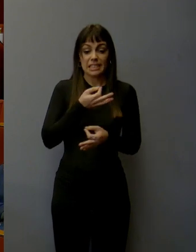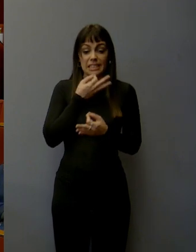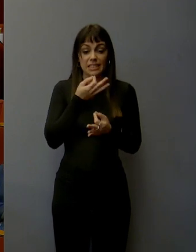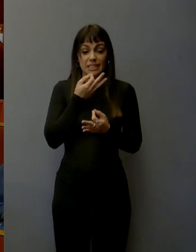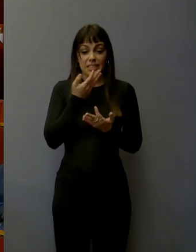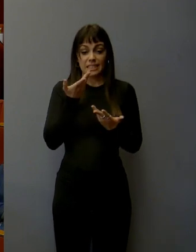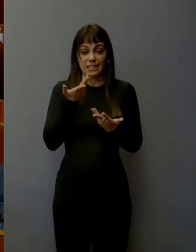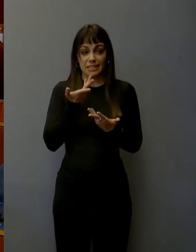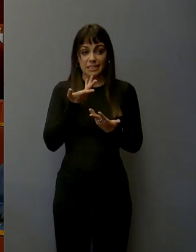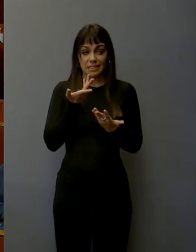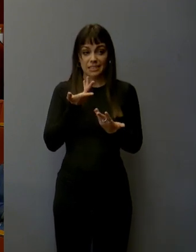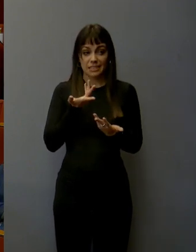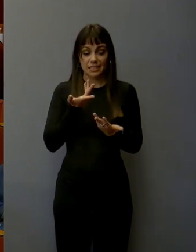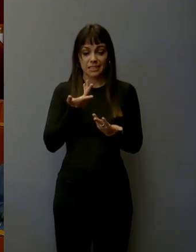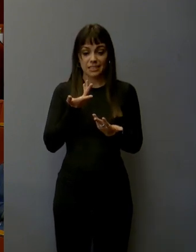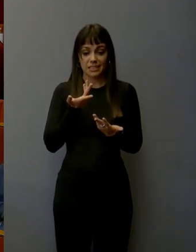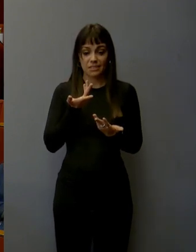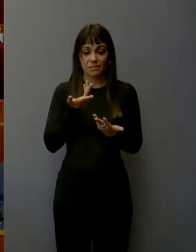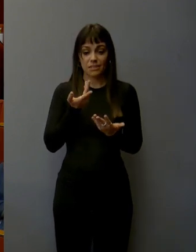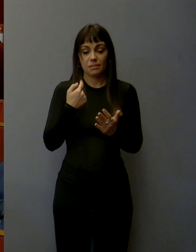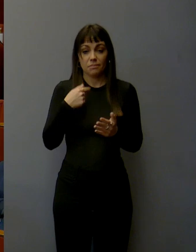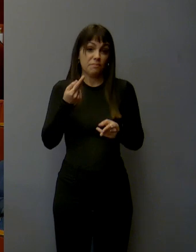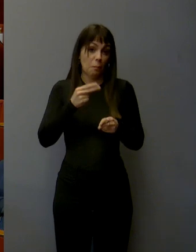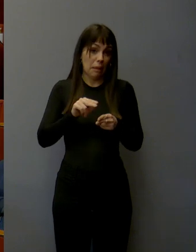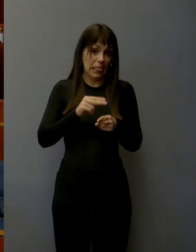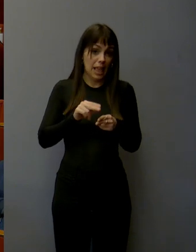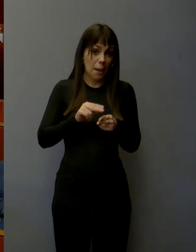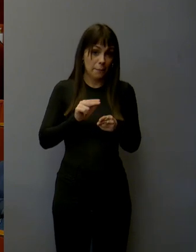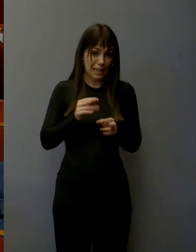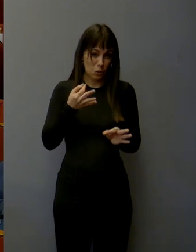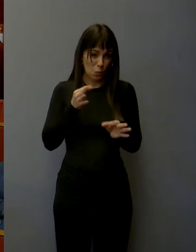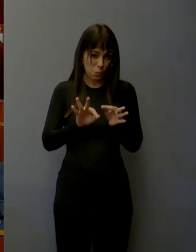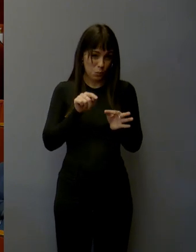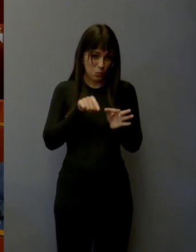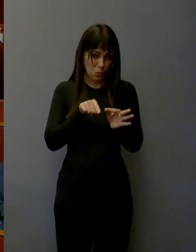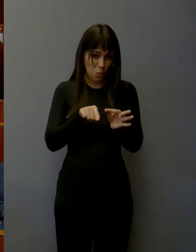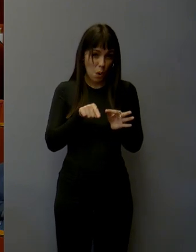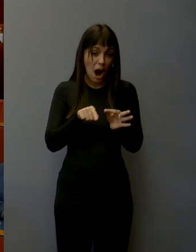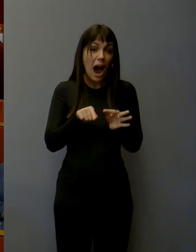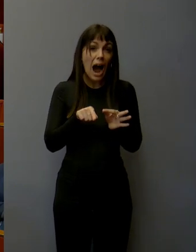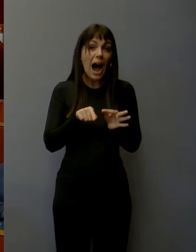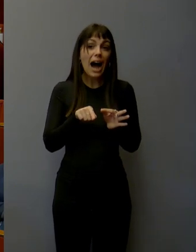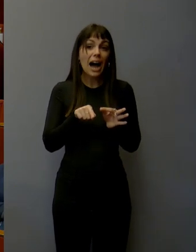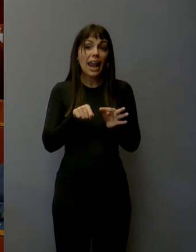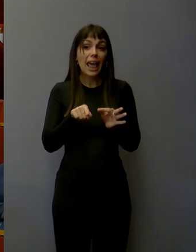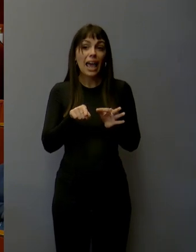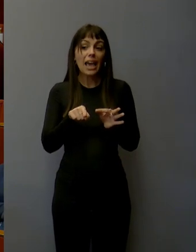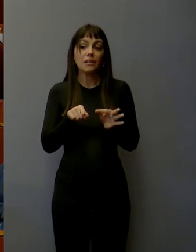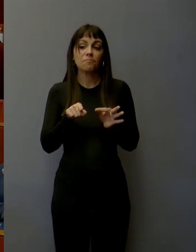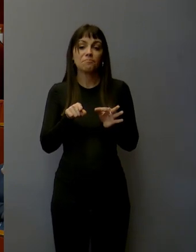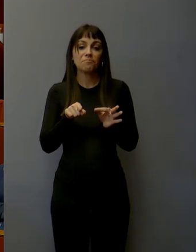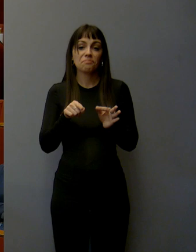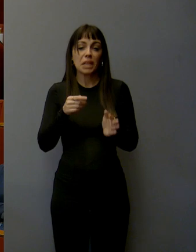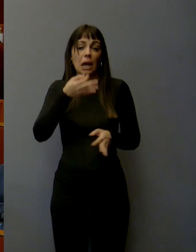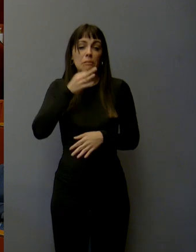ho fatto questo emendamento molto puntuale ma per trattare questo tema generale quindi è un simbolo per dire che personalmente